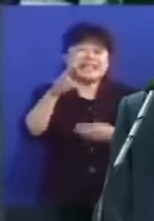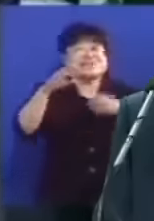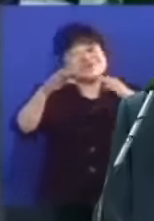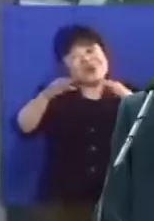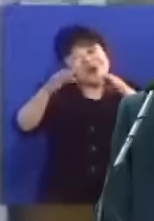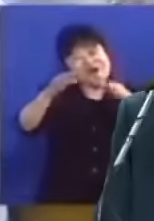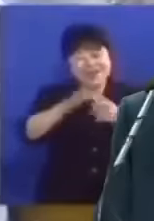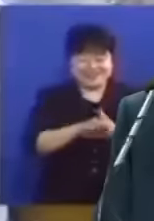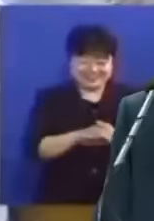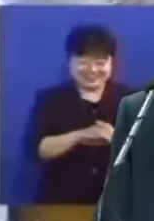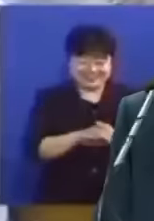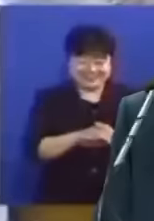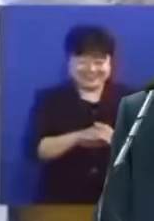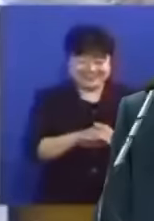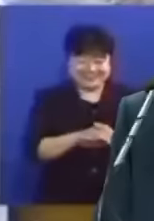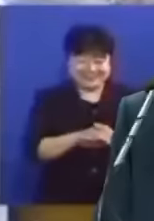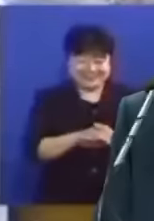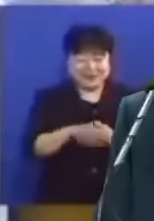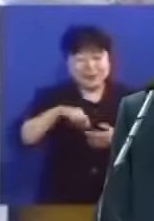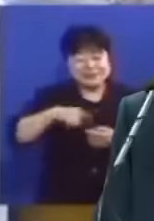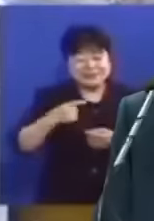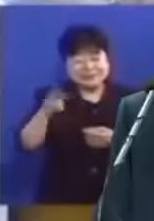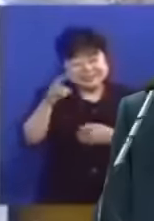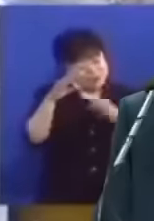불렀다고요. 날 들으라고.